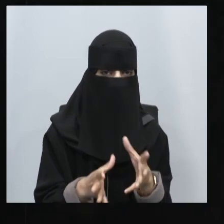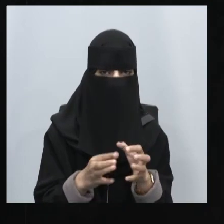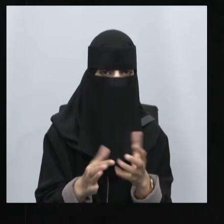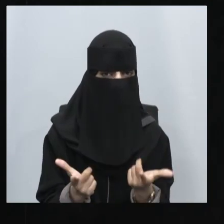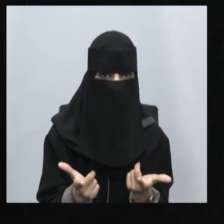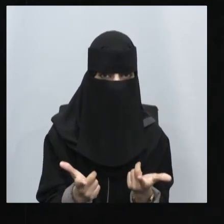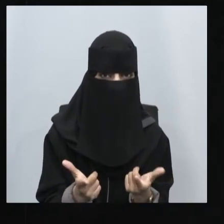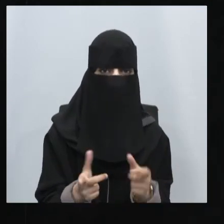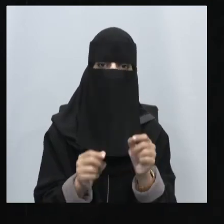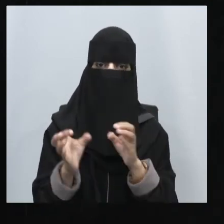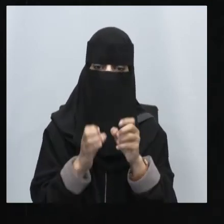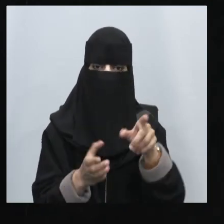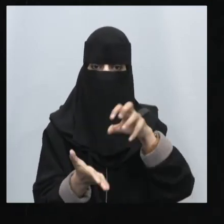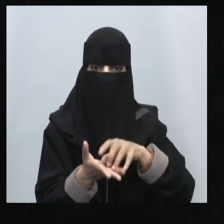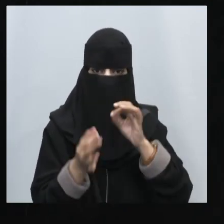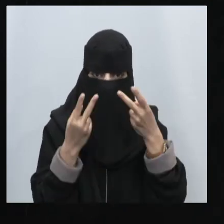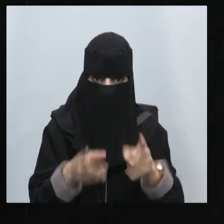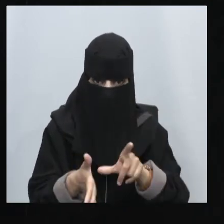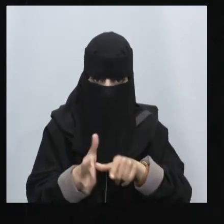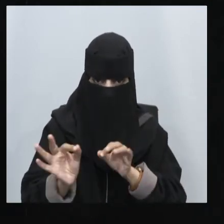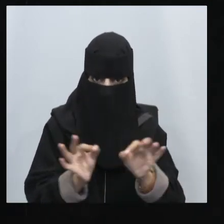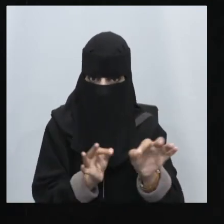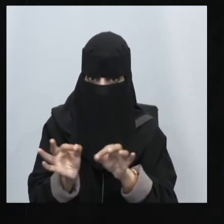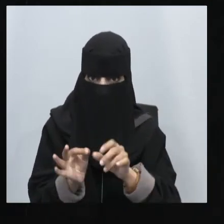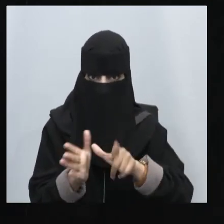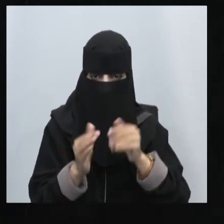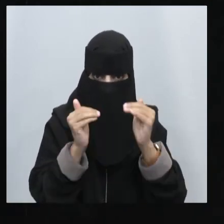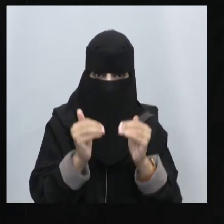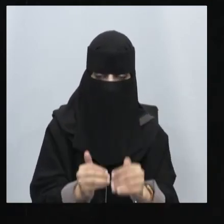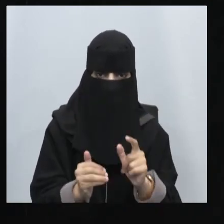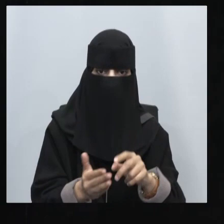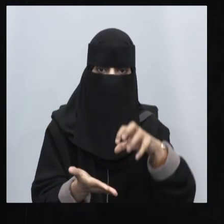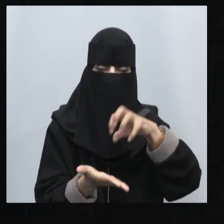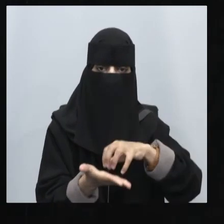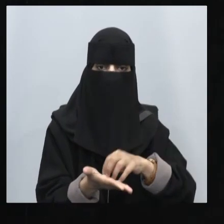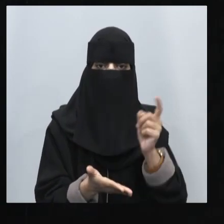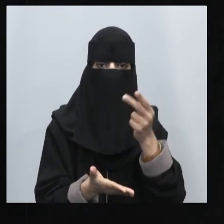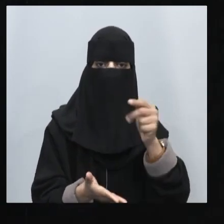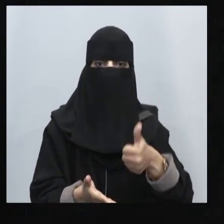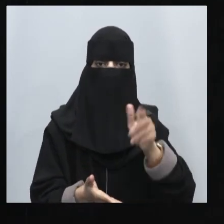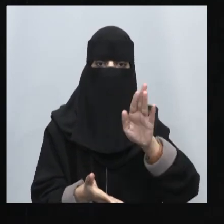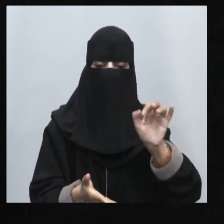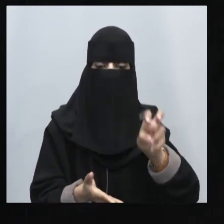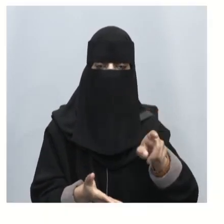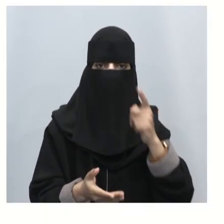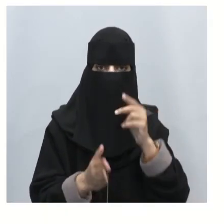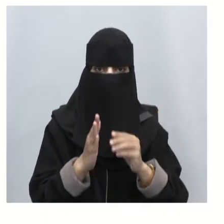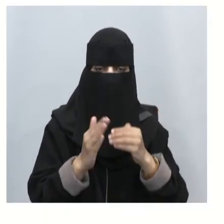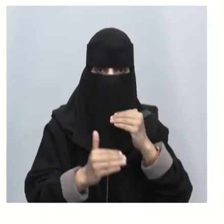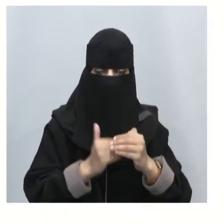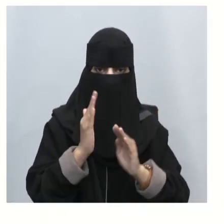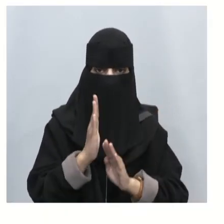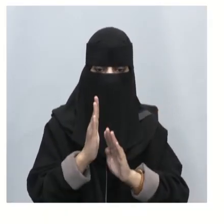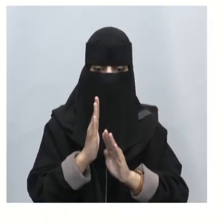احسنتم هي مكان التخطيط والتنظيم للدوله العباسيه في تلك الفتره ونشا فيها ثم